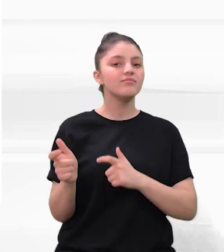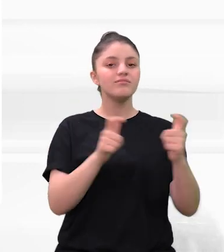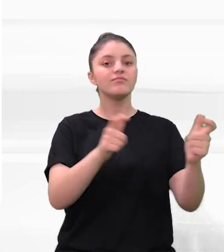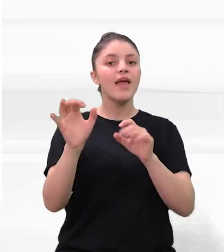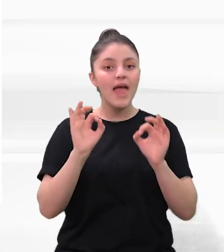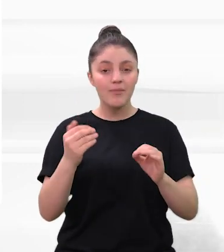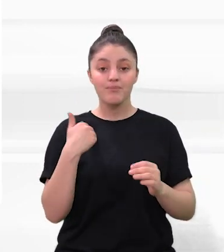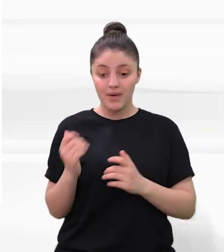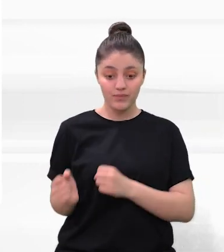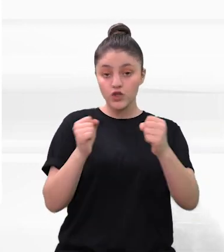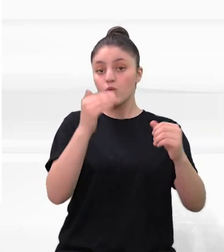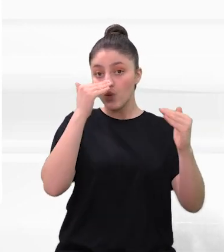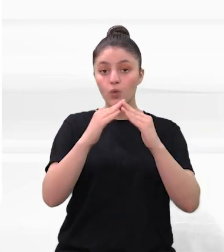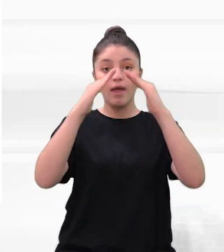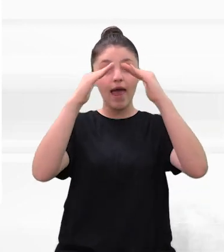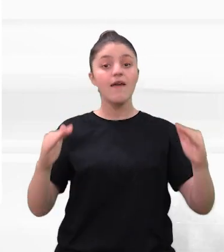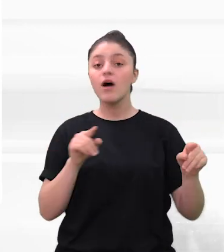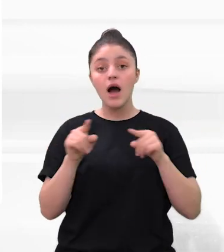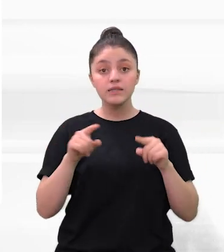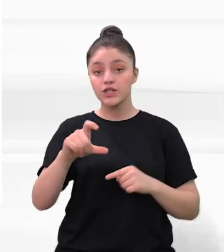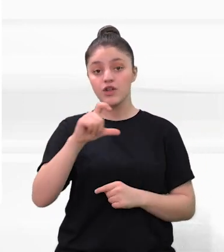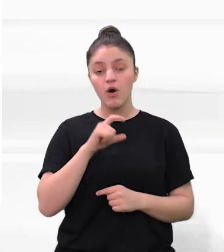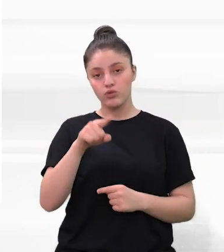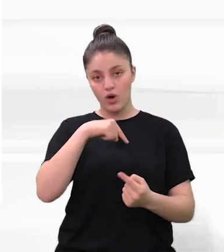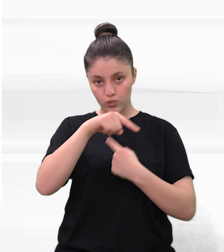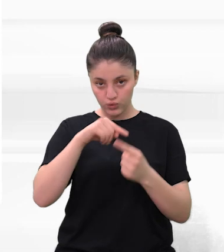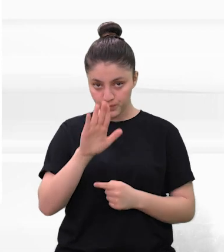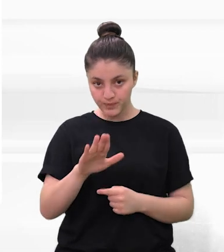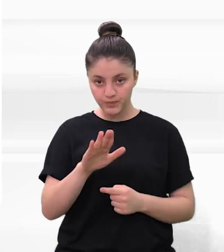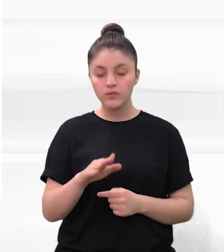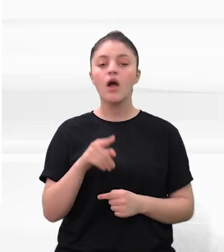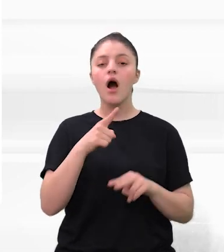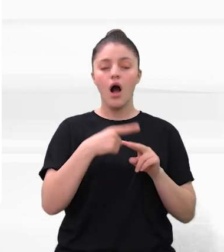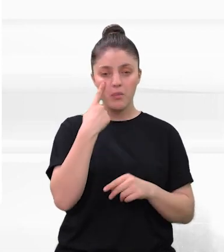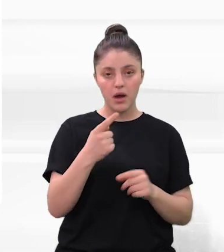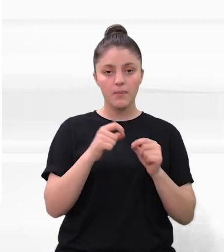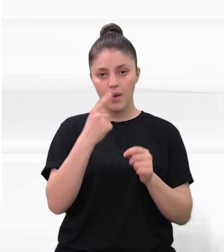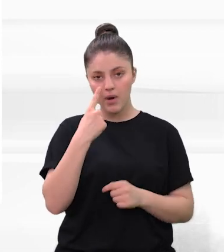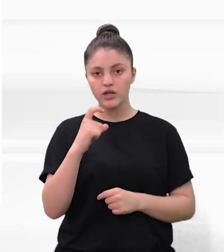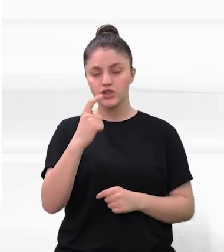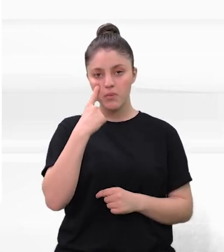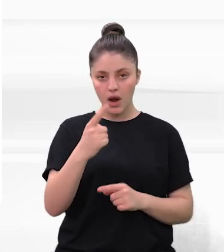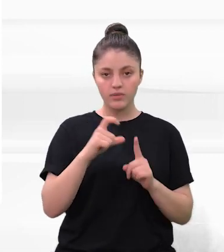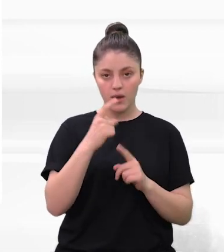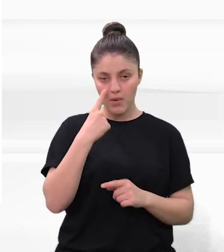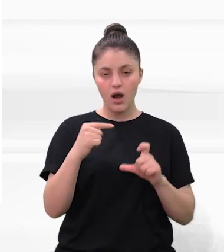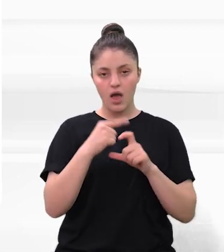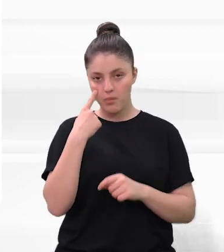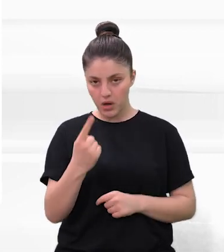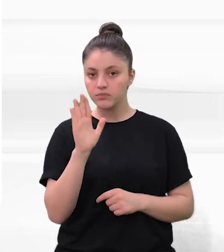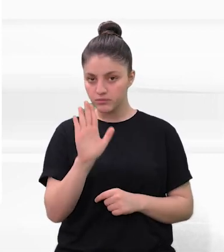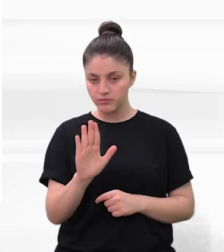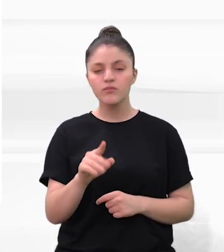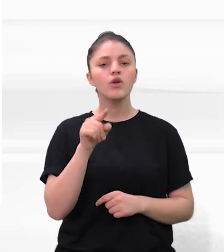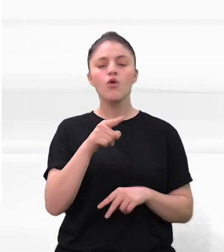geçer kötüde taşınabilmesi oy verecek onsuz soruluyor Kurgan to otobal balonun